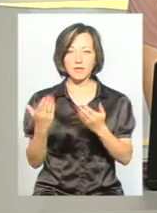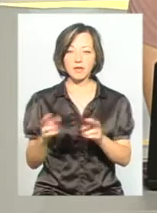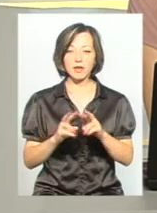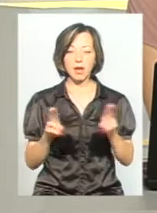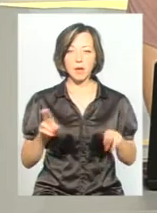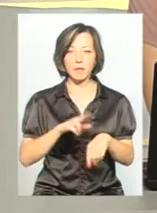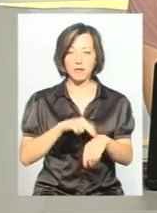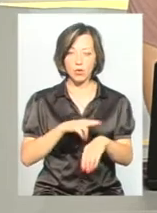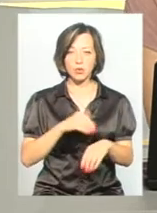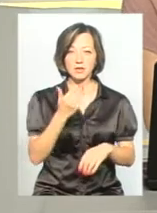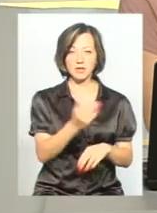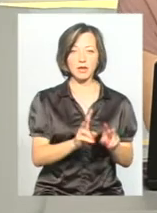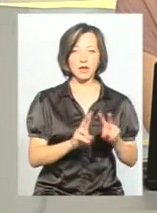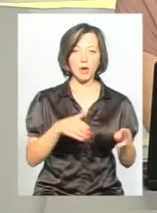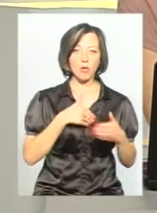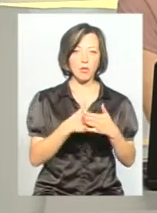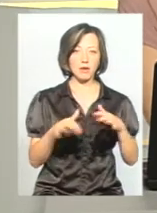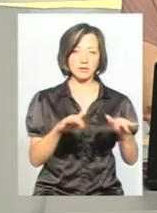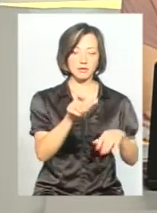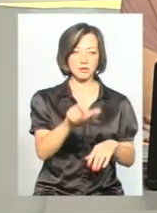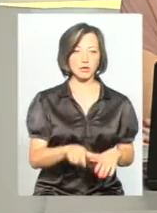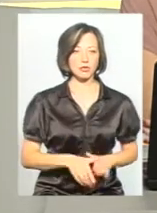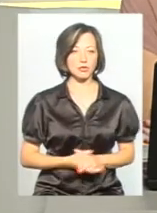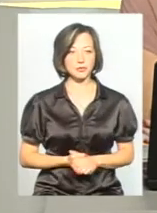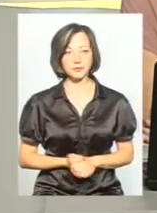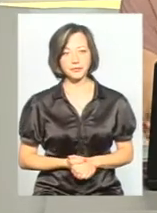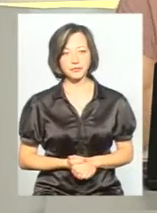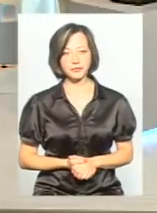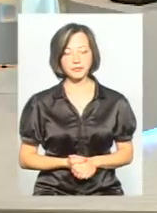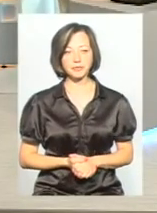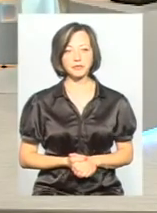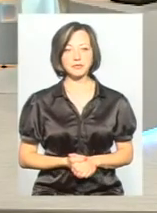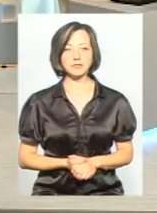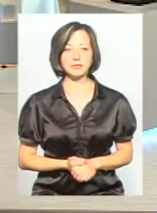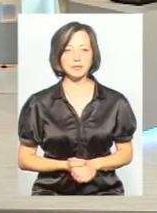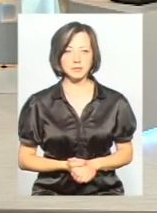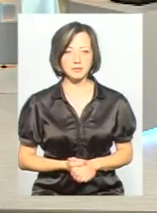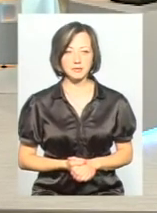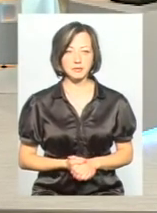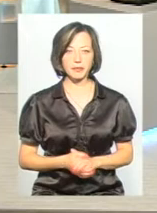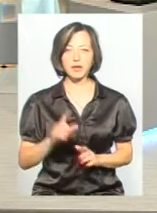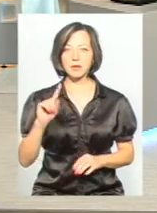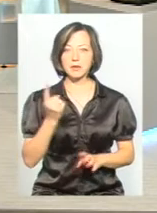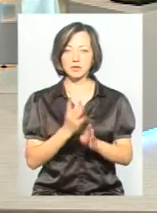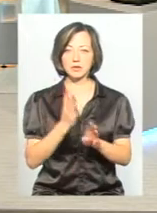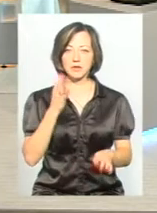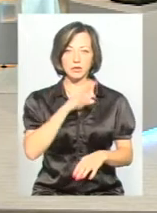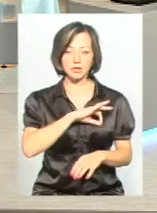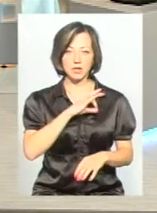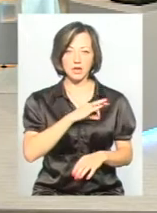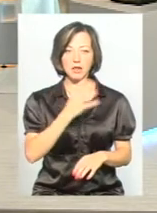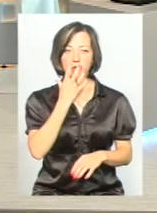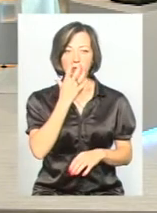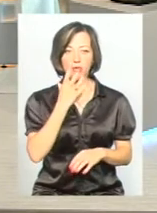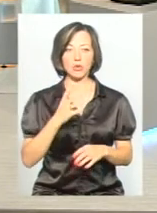от правоохоронець, і ви як кінолог? Прошу, пане Романе. Перш за все, це використання намордника, коли вигулюється собака, яка